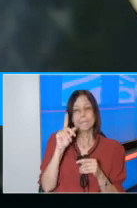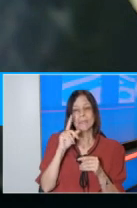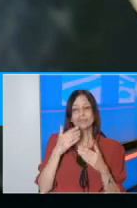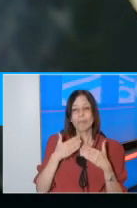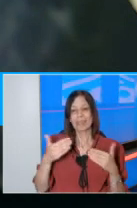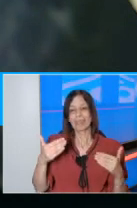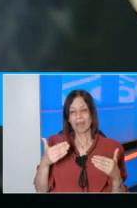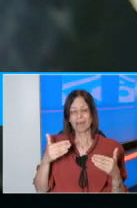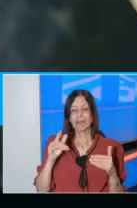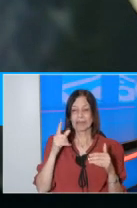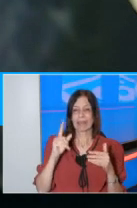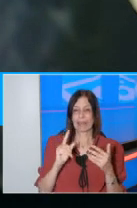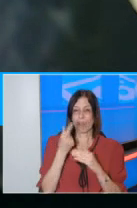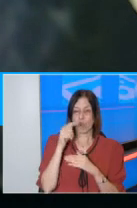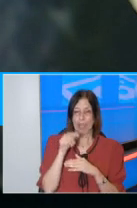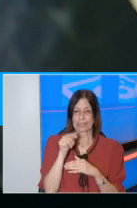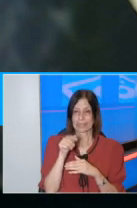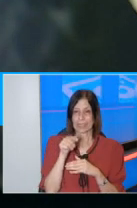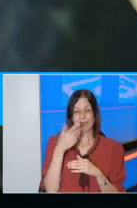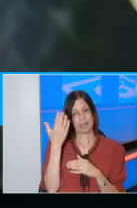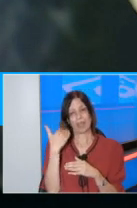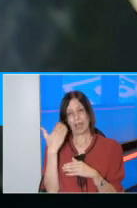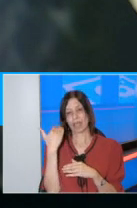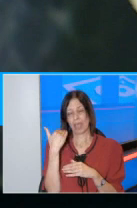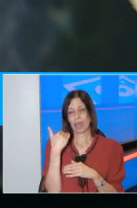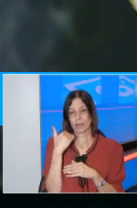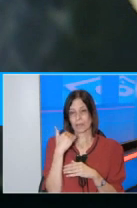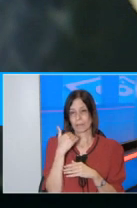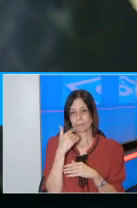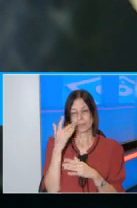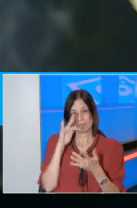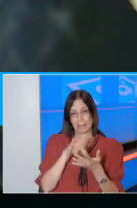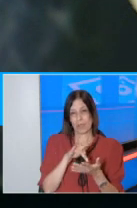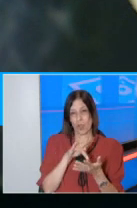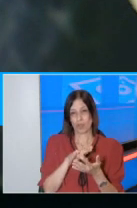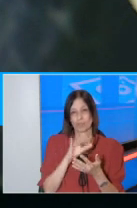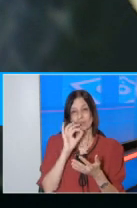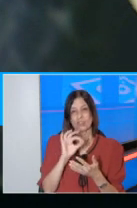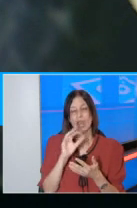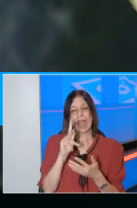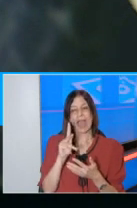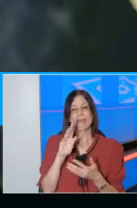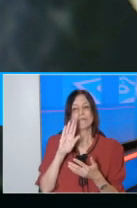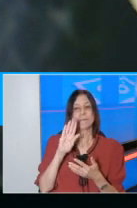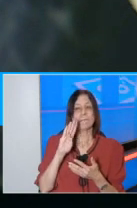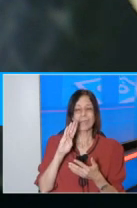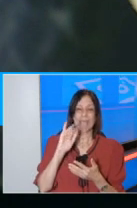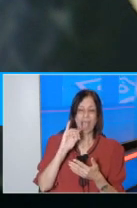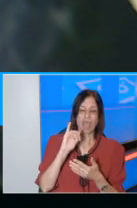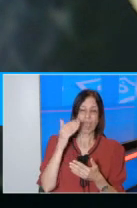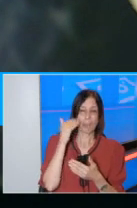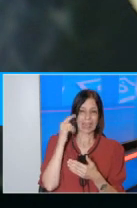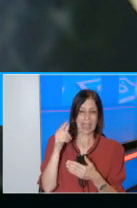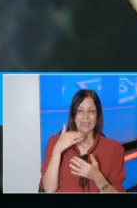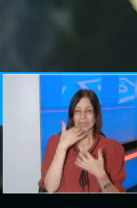את האירוע הזה, היה למעשה מקור של ה-FBI האמריקאי. הסיפור הזה, כמו